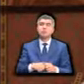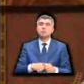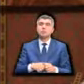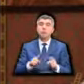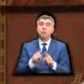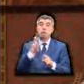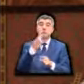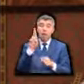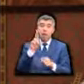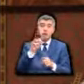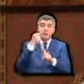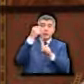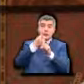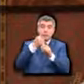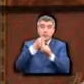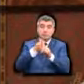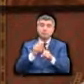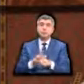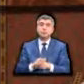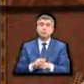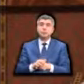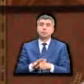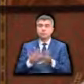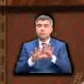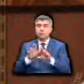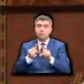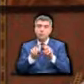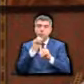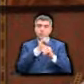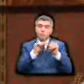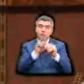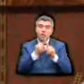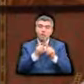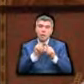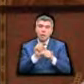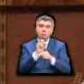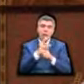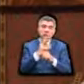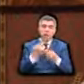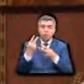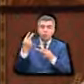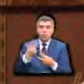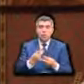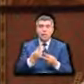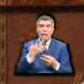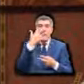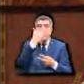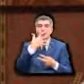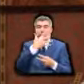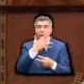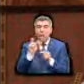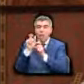صاحب الجلالة في العمل على اعتماد أو إعداد تصور إفريقي حول الهجرة، وذلك يعني انسجاما مع تحديات